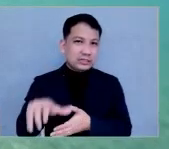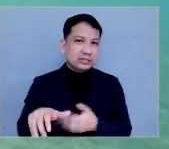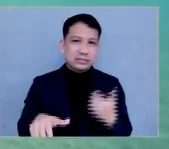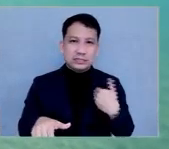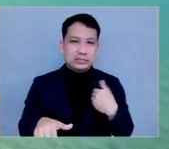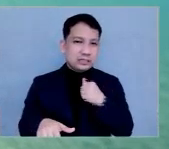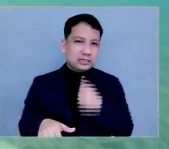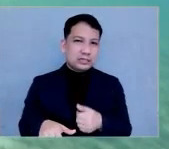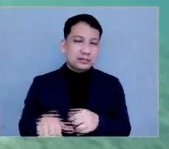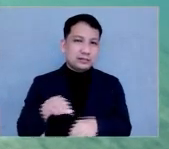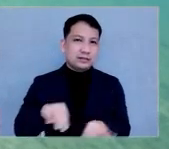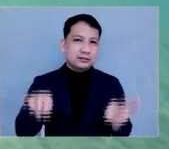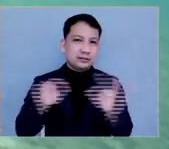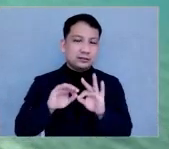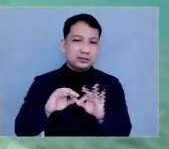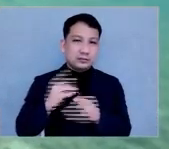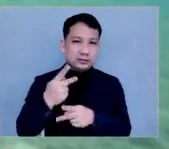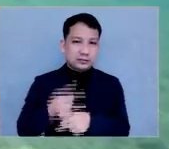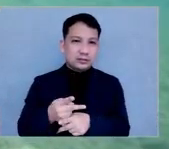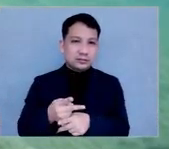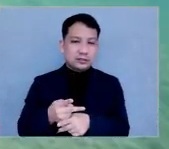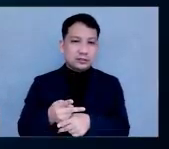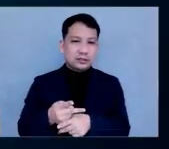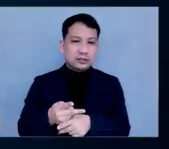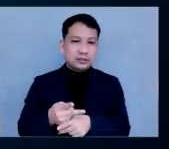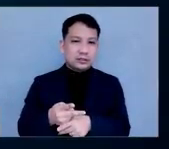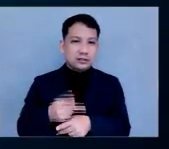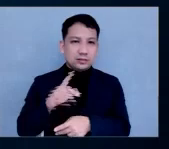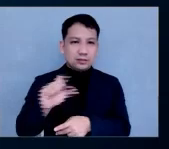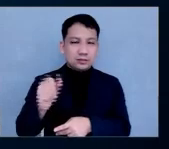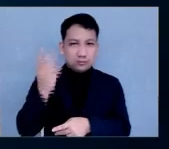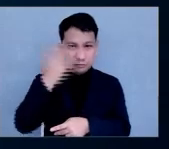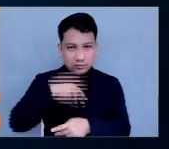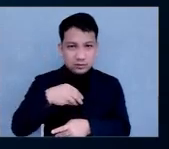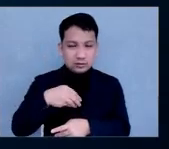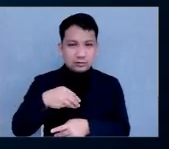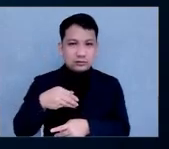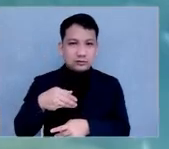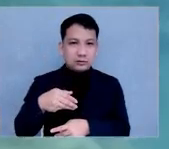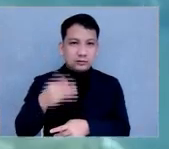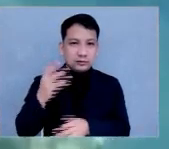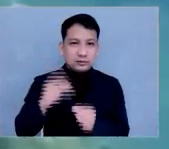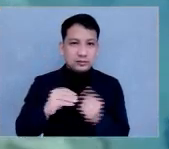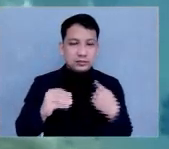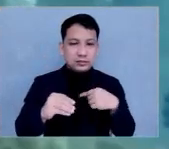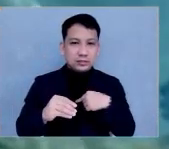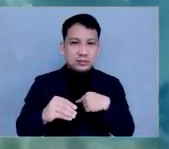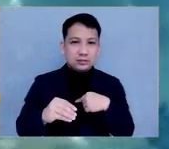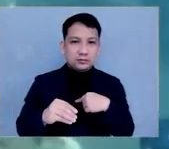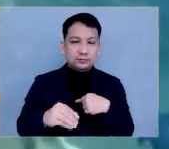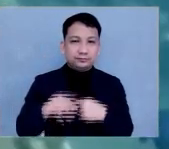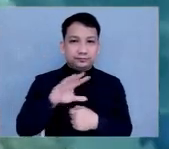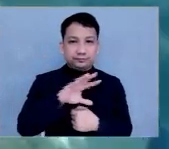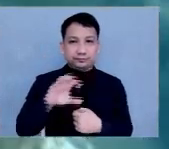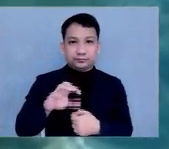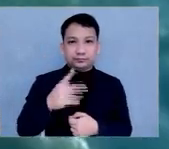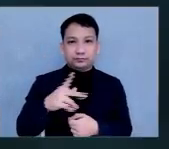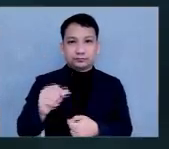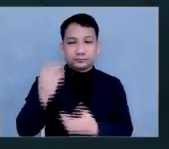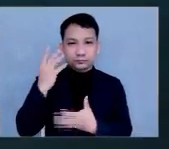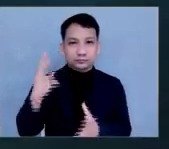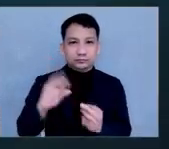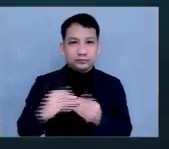basura. Itinuturing ng Marine Protected Area ang Tanyun Strait dahil sa yamang dagat taglay nito. Halos 500 kilo ng basura